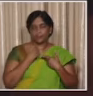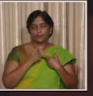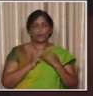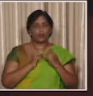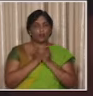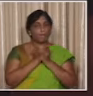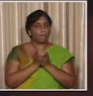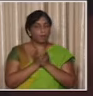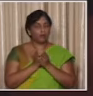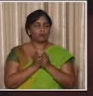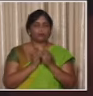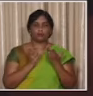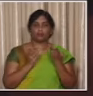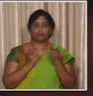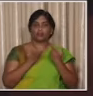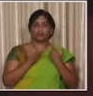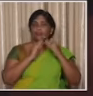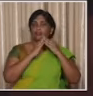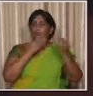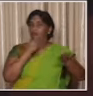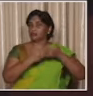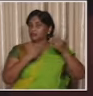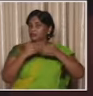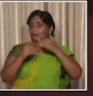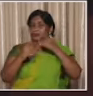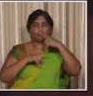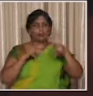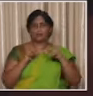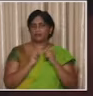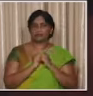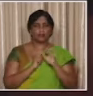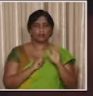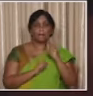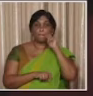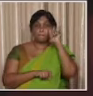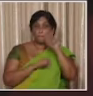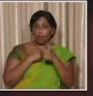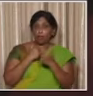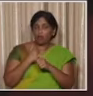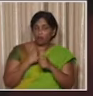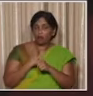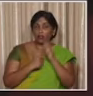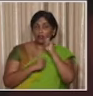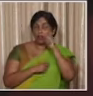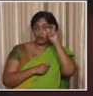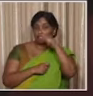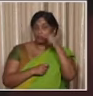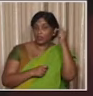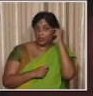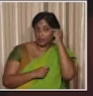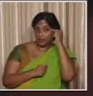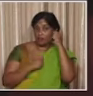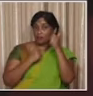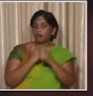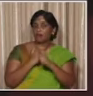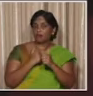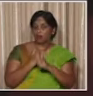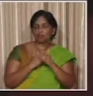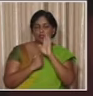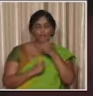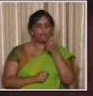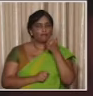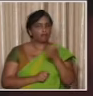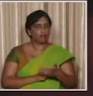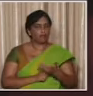භෞතික ගොඩනැගිලි භෞතික දේවල් හදනවට වඩා මිනිස්සු හදන එක මිනිස්සුන්ගේ මනස හදන එක තමයි වඩා